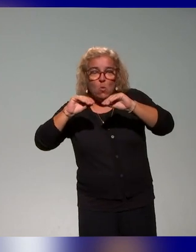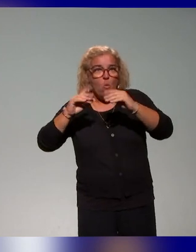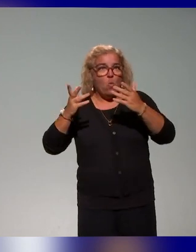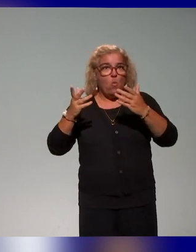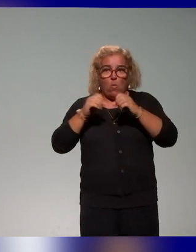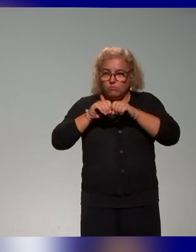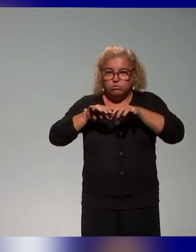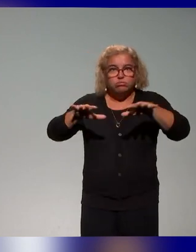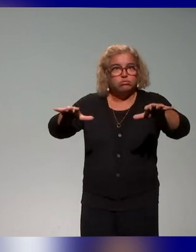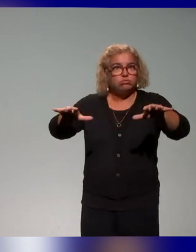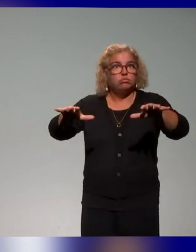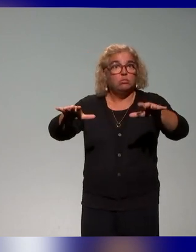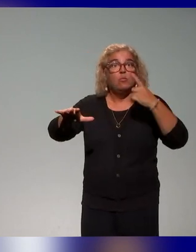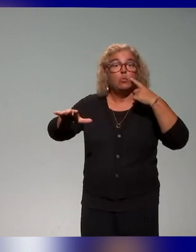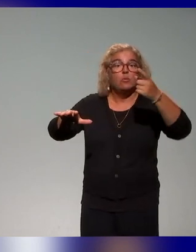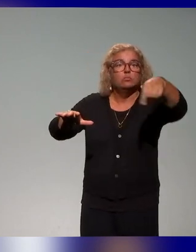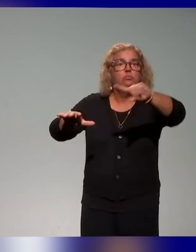et diffuser des enseignements aux apprenants.